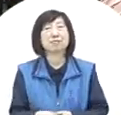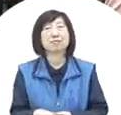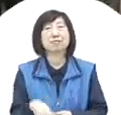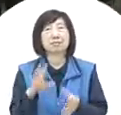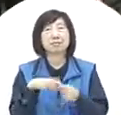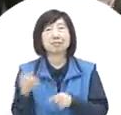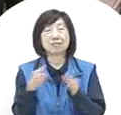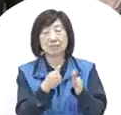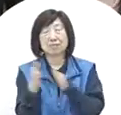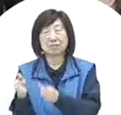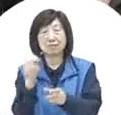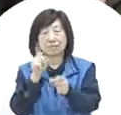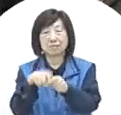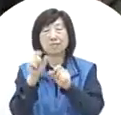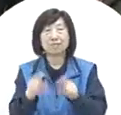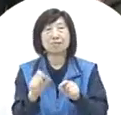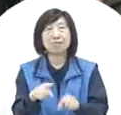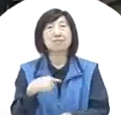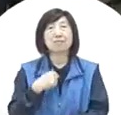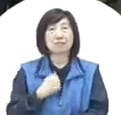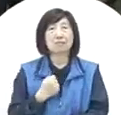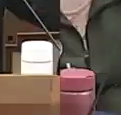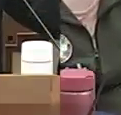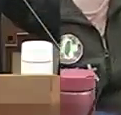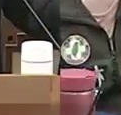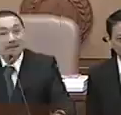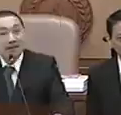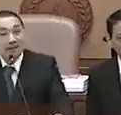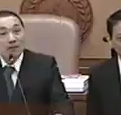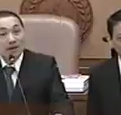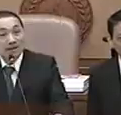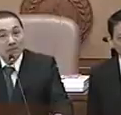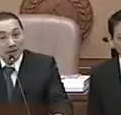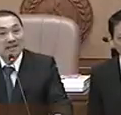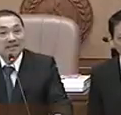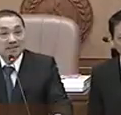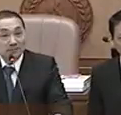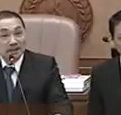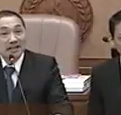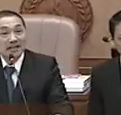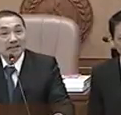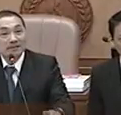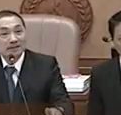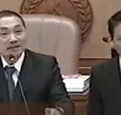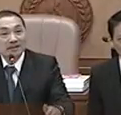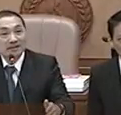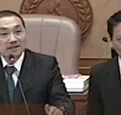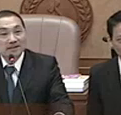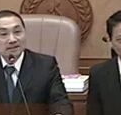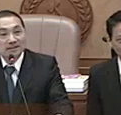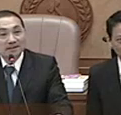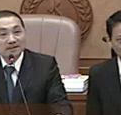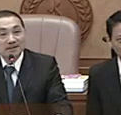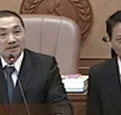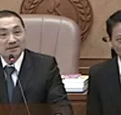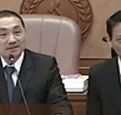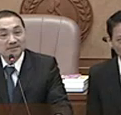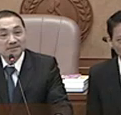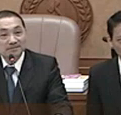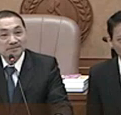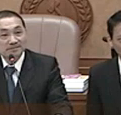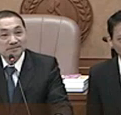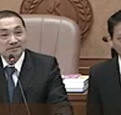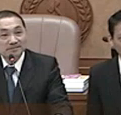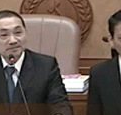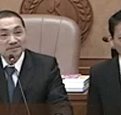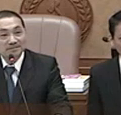样啦，议员，我知道你就是好意，希望能够及早把今年把它花了，我也可以体会你们。 那就是你呢